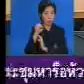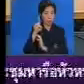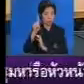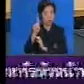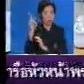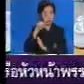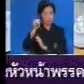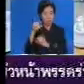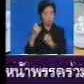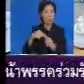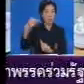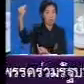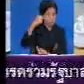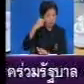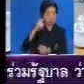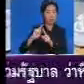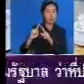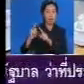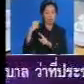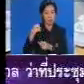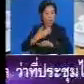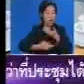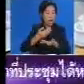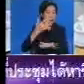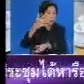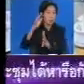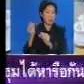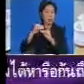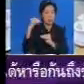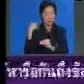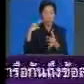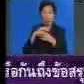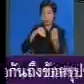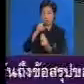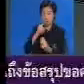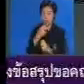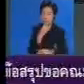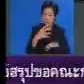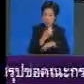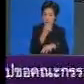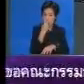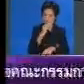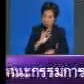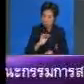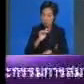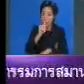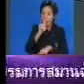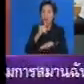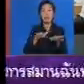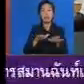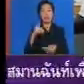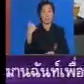จากปริมาณคำสั่งซื้อและยอดขายที่เพิ่มขึ้นอย่างต่อเนื่องประกอบกับมีสัญญาณการฟื้นตัวของเศรษฐกิจและการเมืองที่ไม่มีเหตุรุนแรงนะ